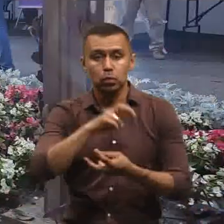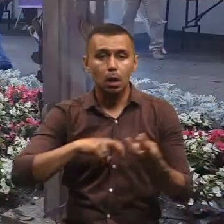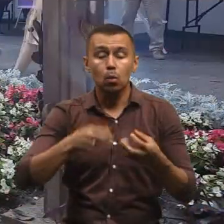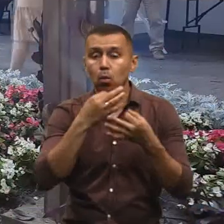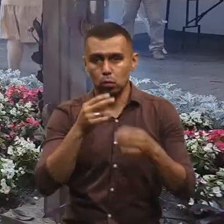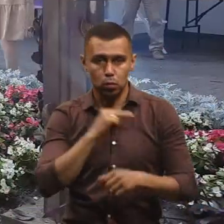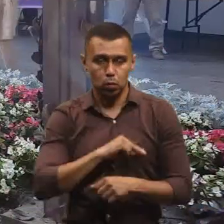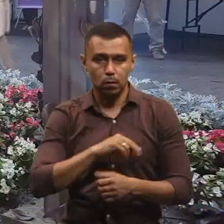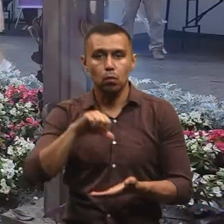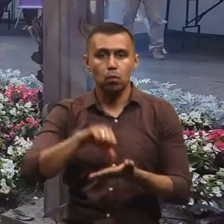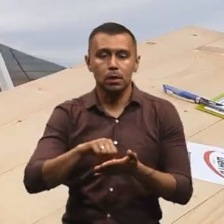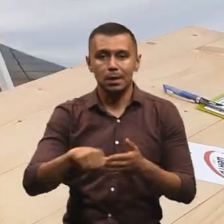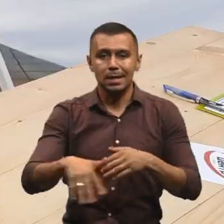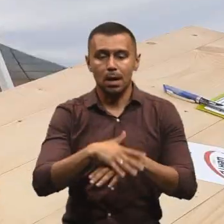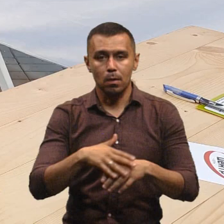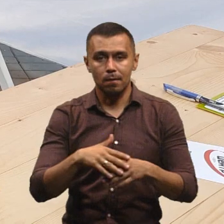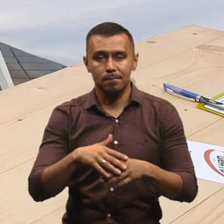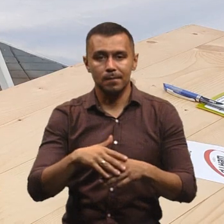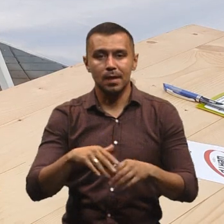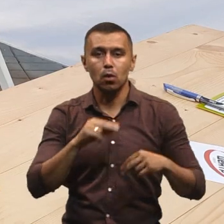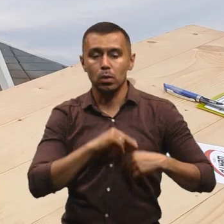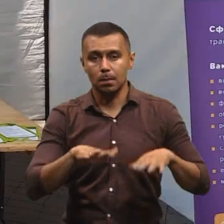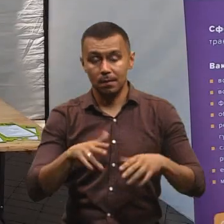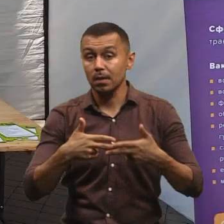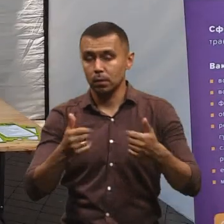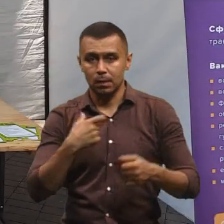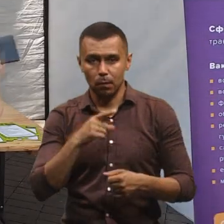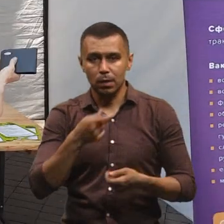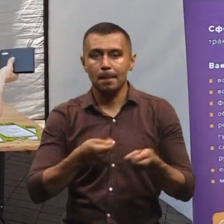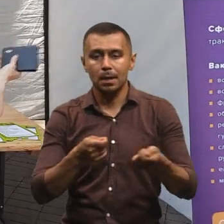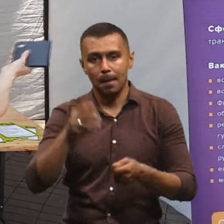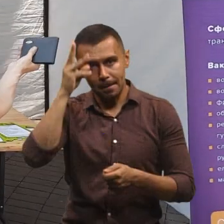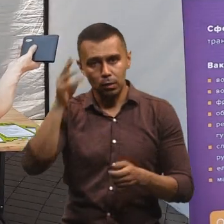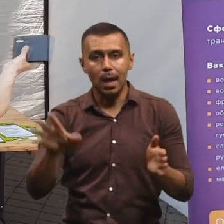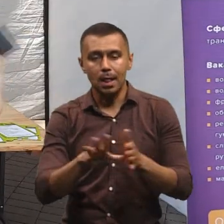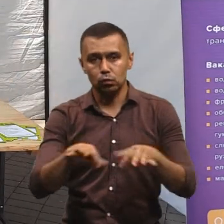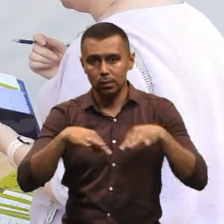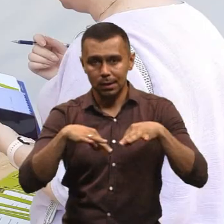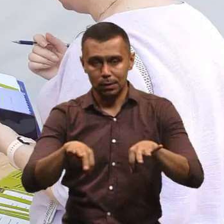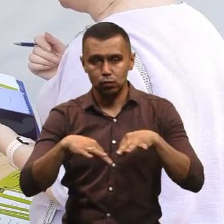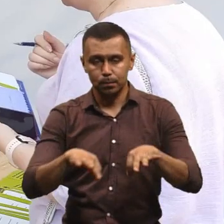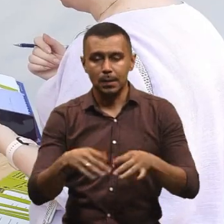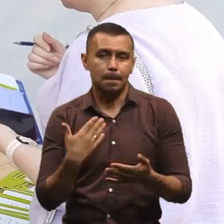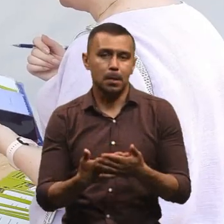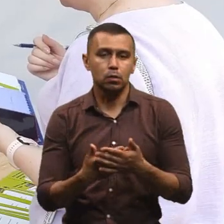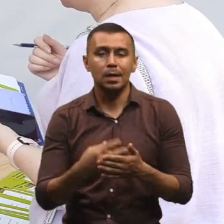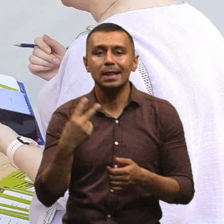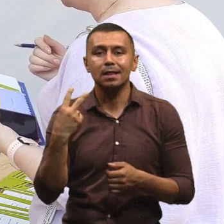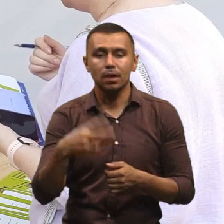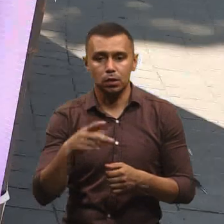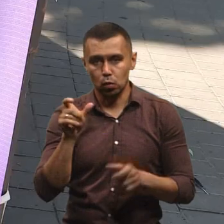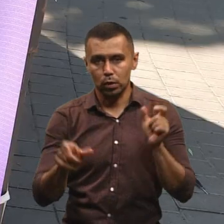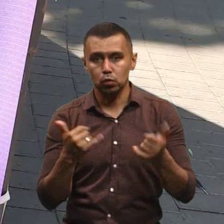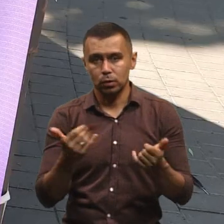участь у ярмарку вакансії виправдовує себе говорить менеджерка Хмельницького електротрансу Яна Ткач близько двох десятків людей